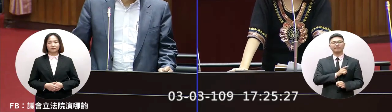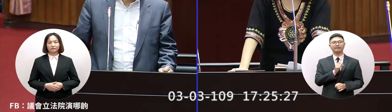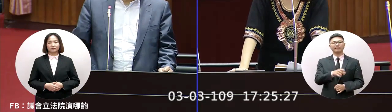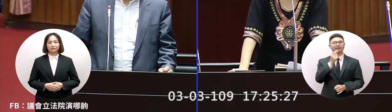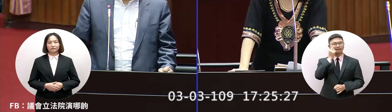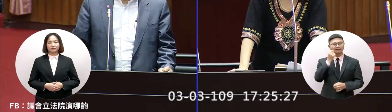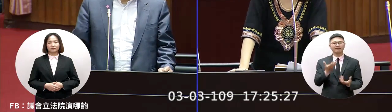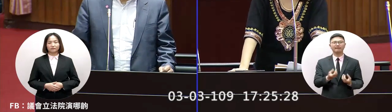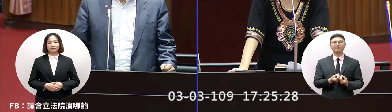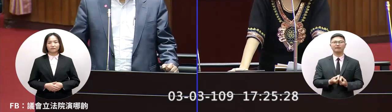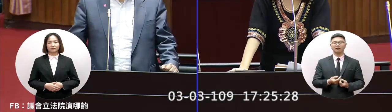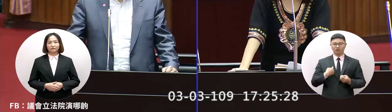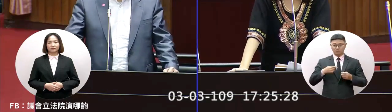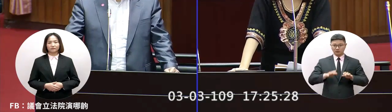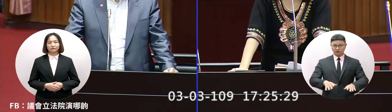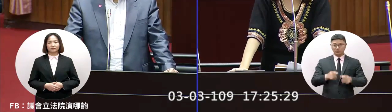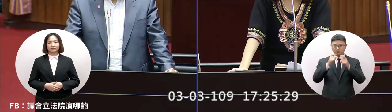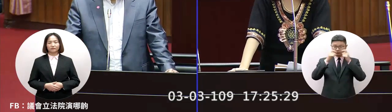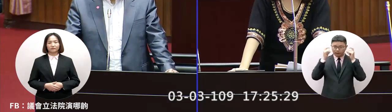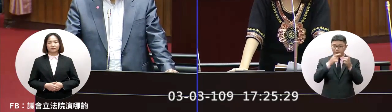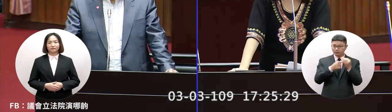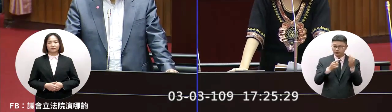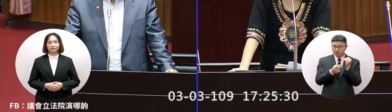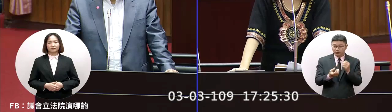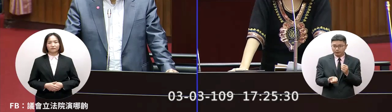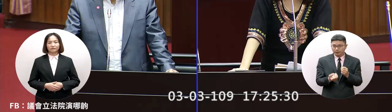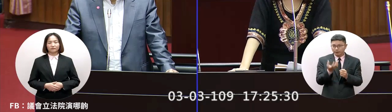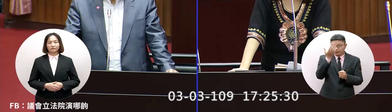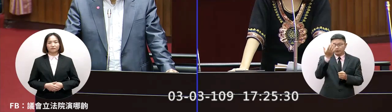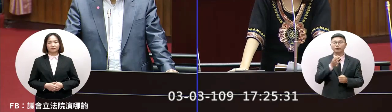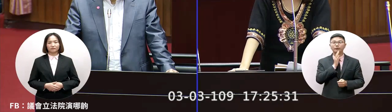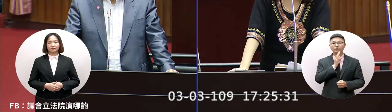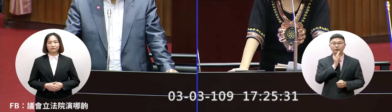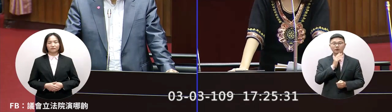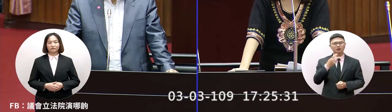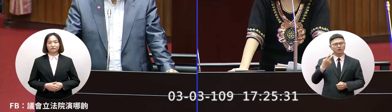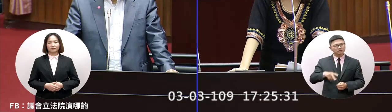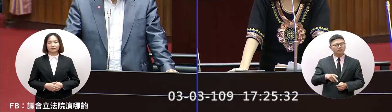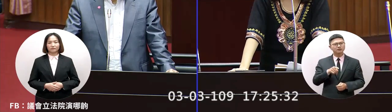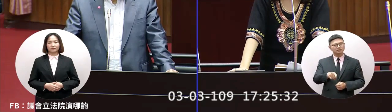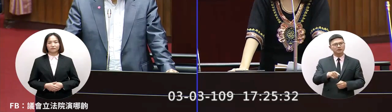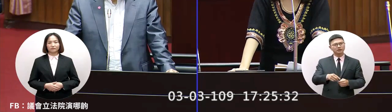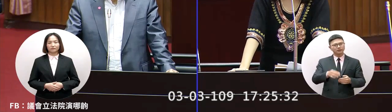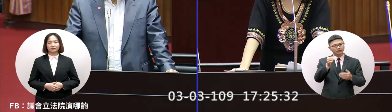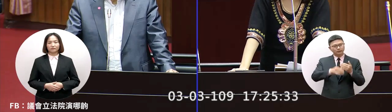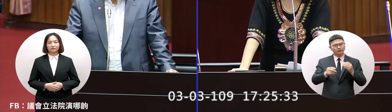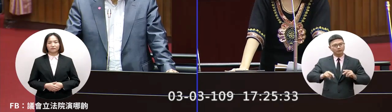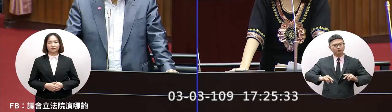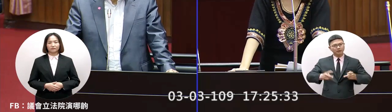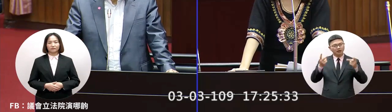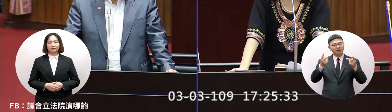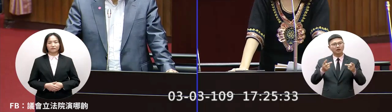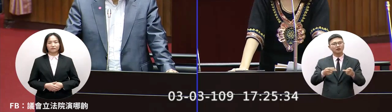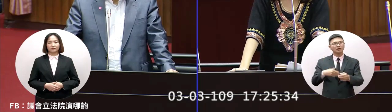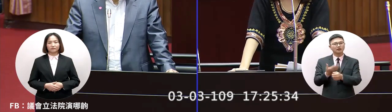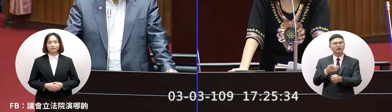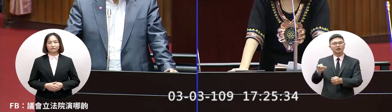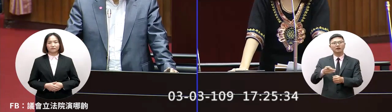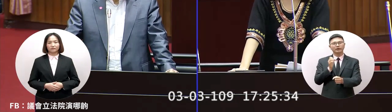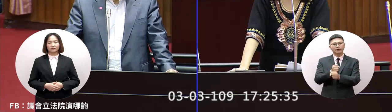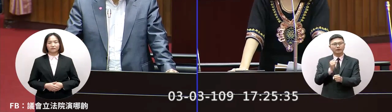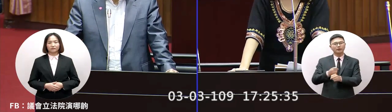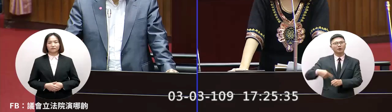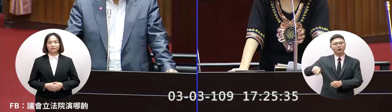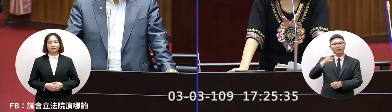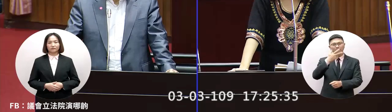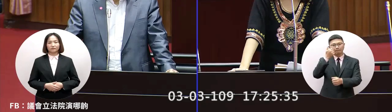我们口罩的产能已经提高了，有没有可能在这方面的规定能够给这些上班族更多的方便，